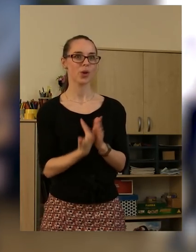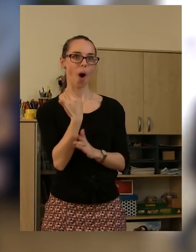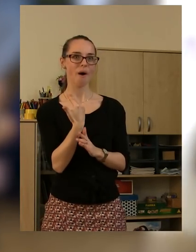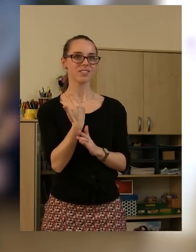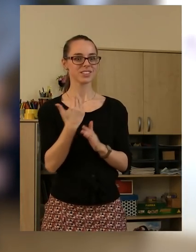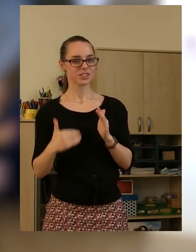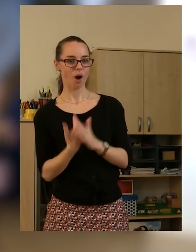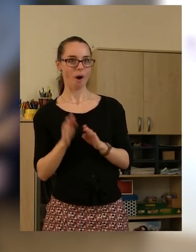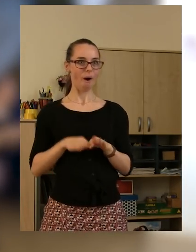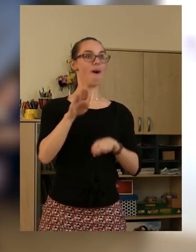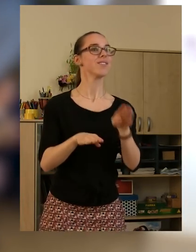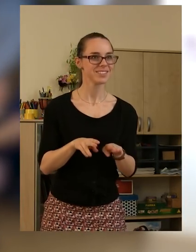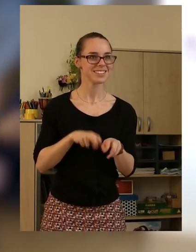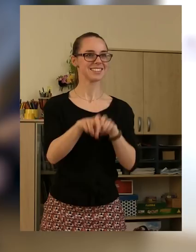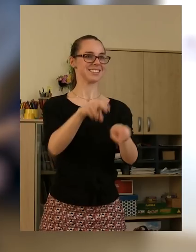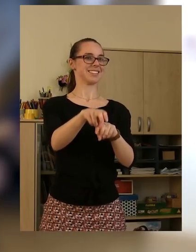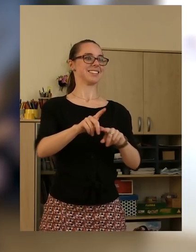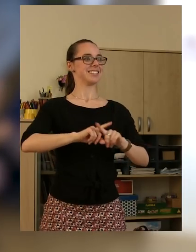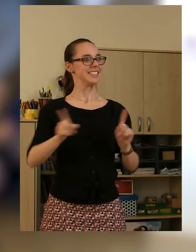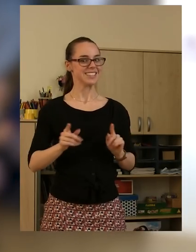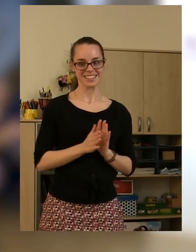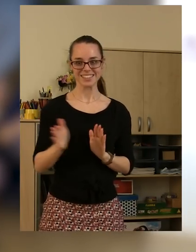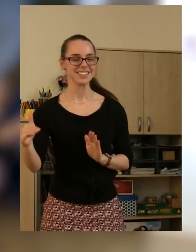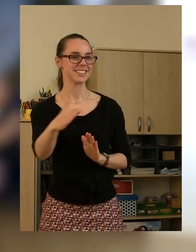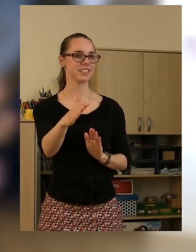tu tendenci, a to je jasný a pochopitelný.